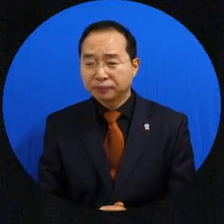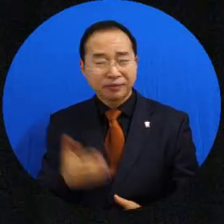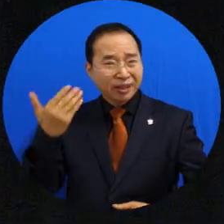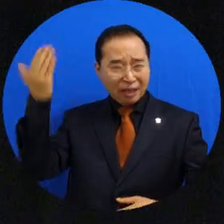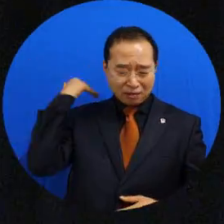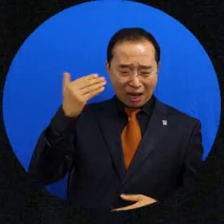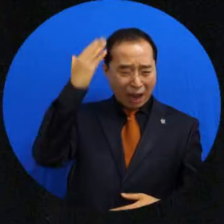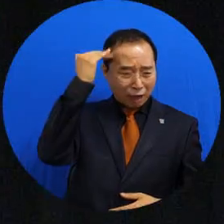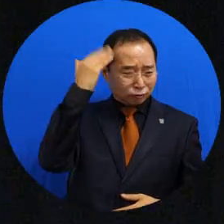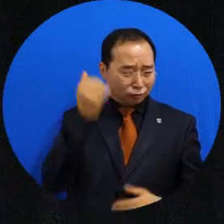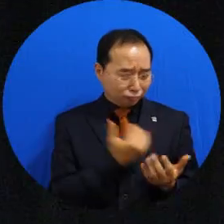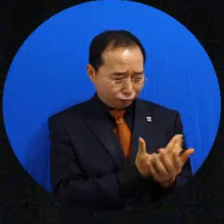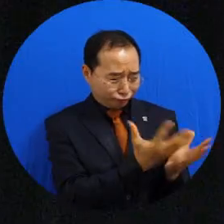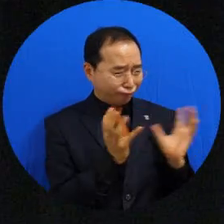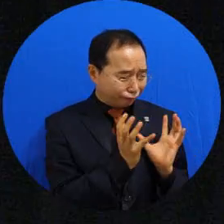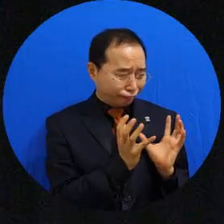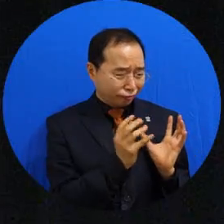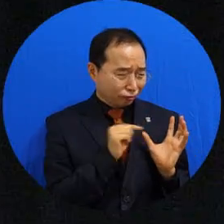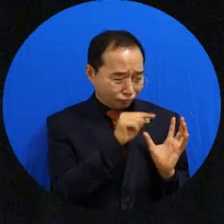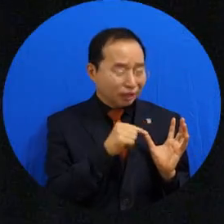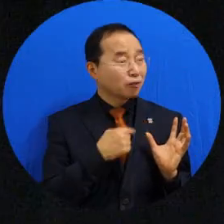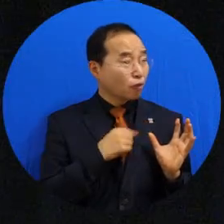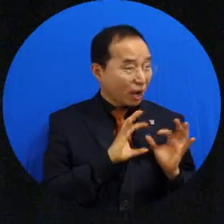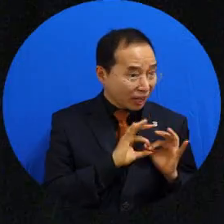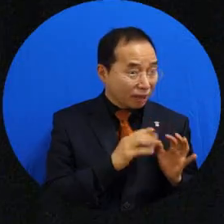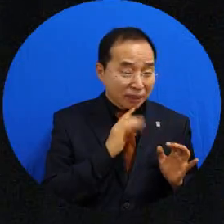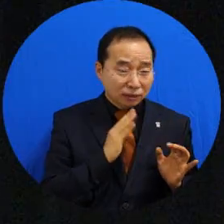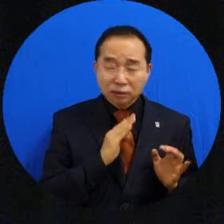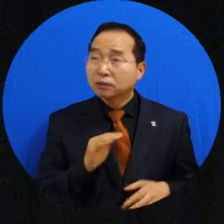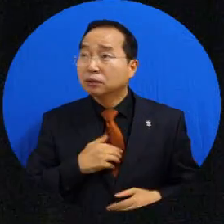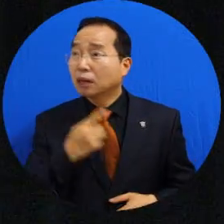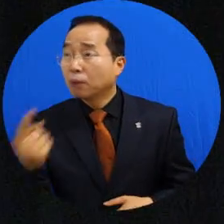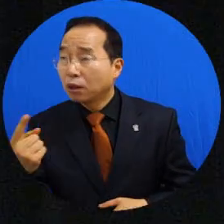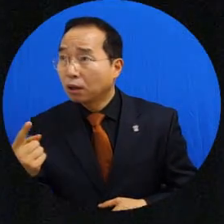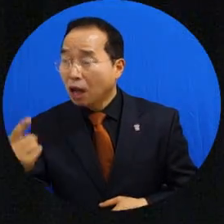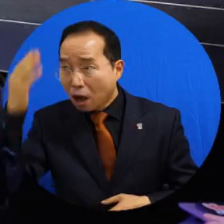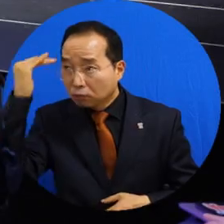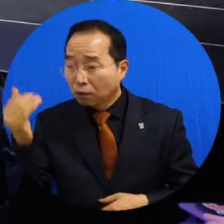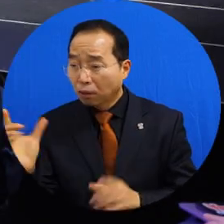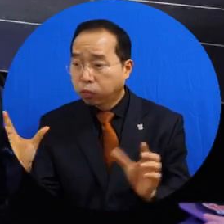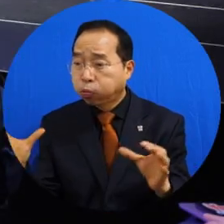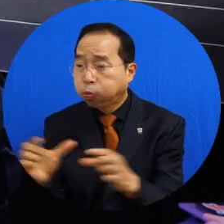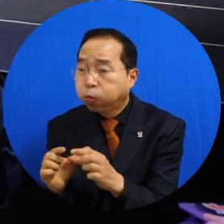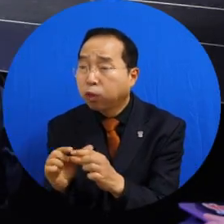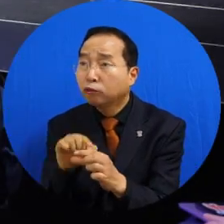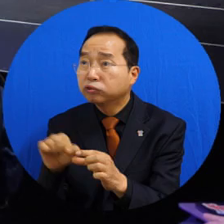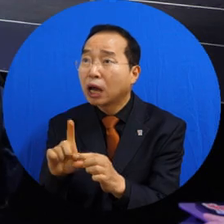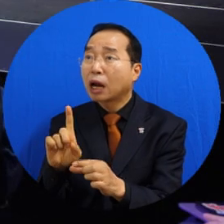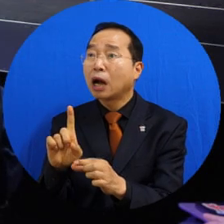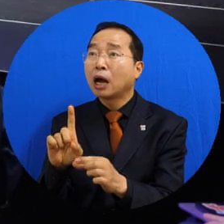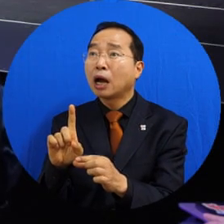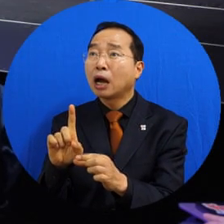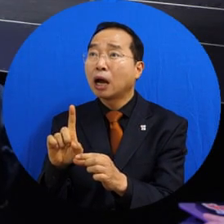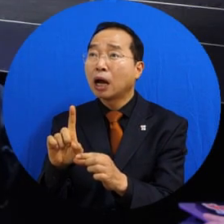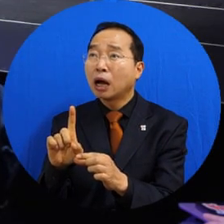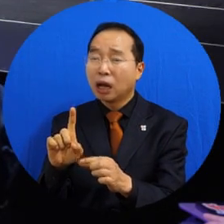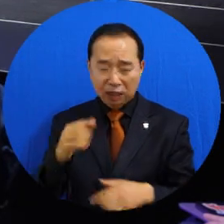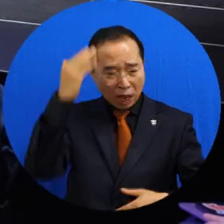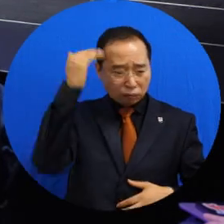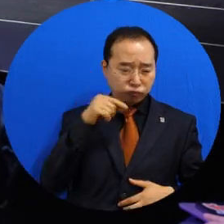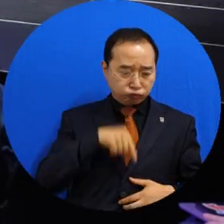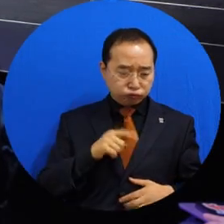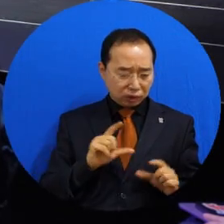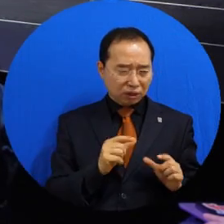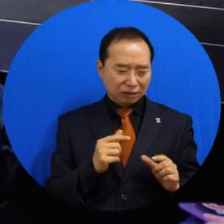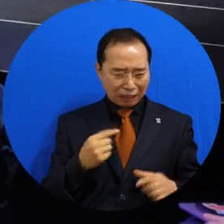다수의 일원에서 소수의 일원이 되는 경험을 했어요. 그 전까지는 단 한 번도 내가 한국에서 소수인이라고